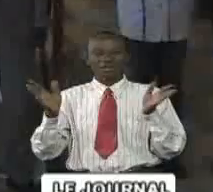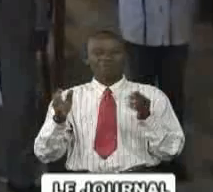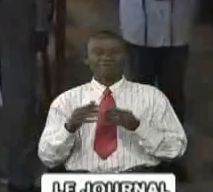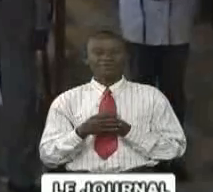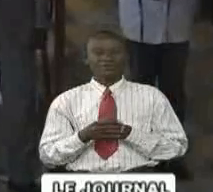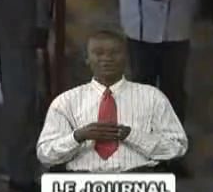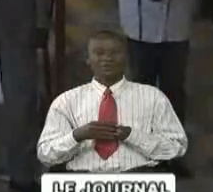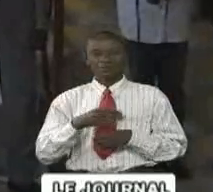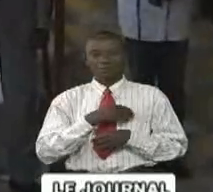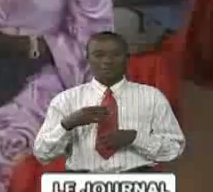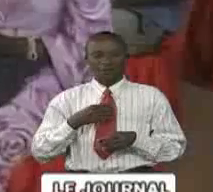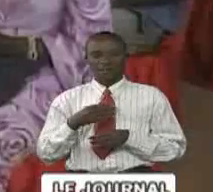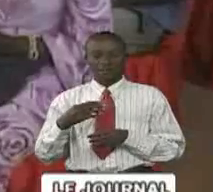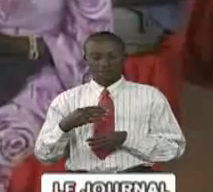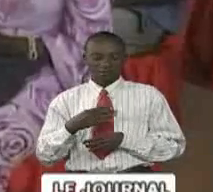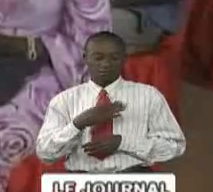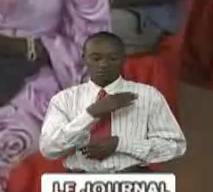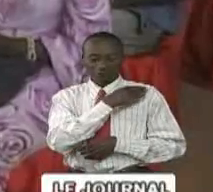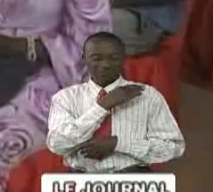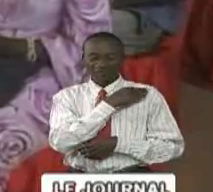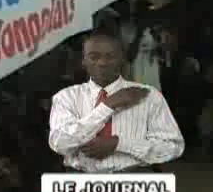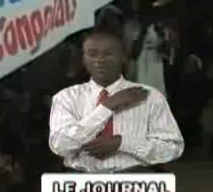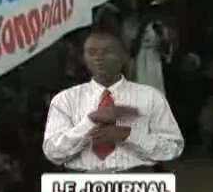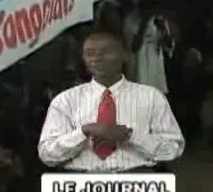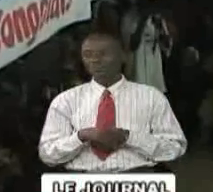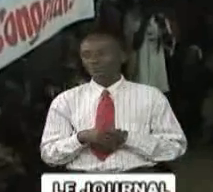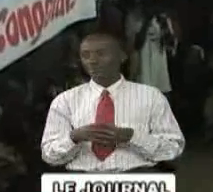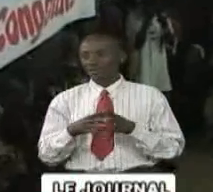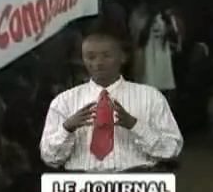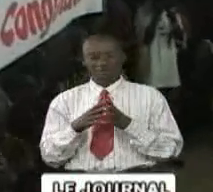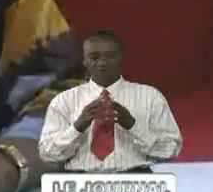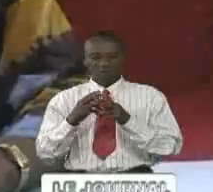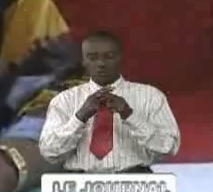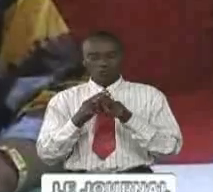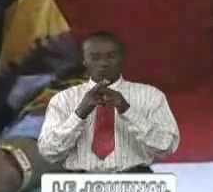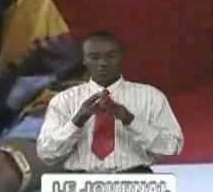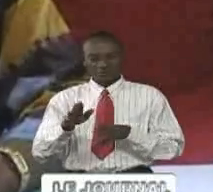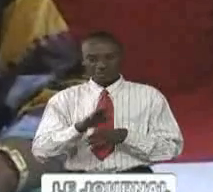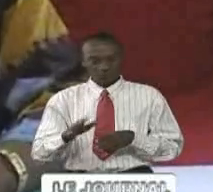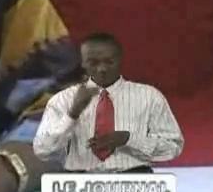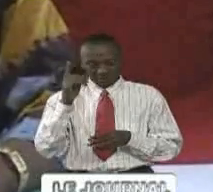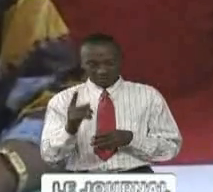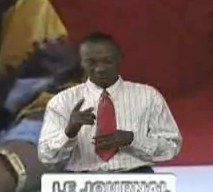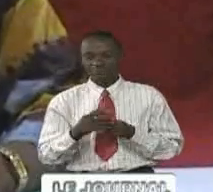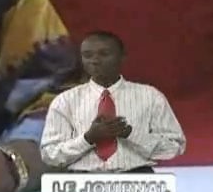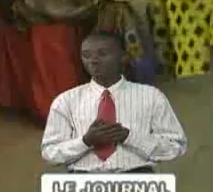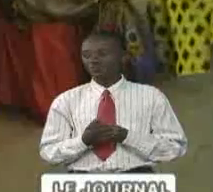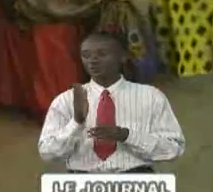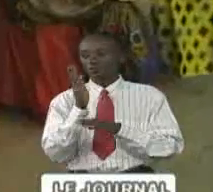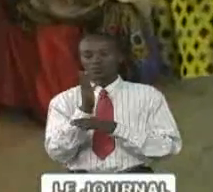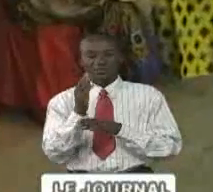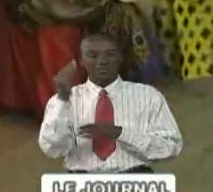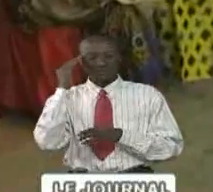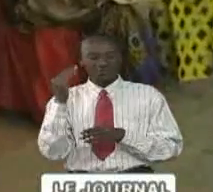vécu le 15 mars dernier sous la présidence de la coordonnatrice nationale, Madame Fela Mangaza. Le conseiller du ministre des